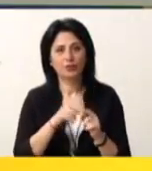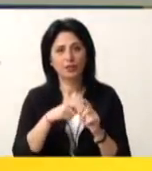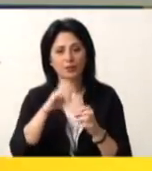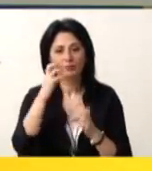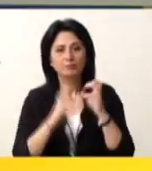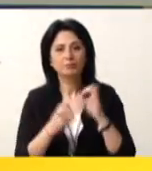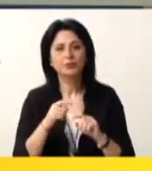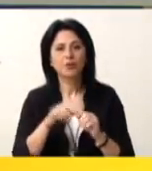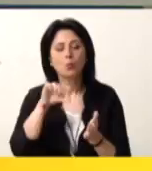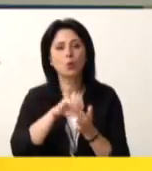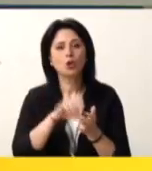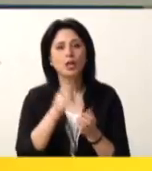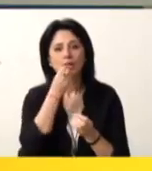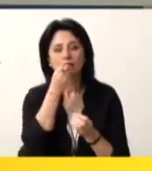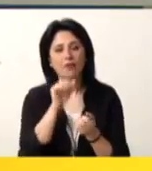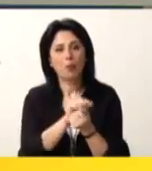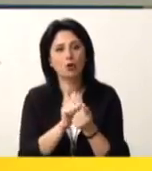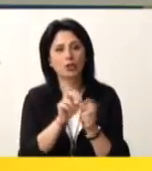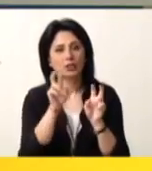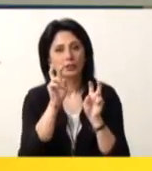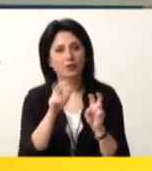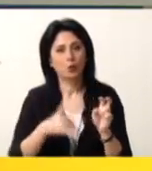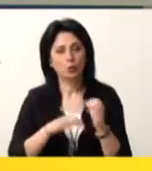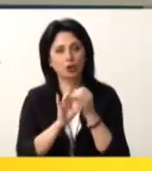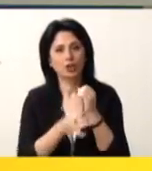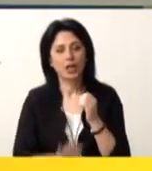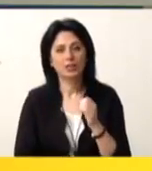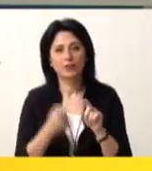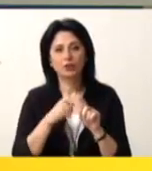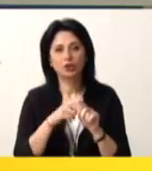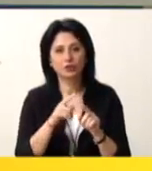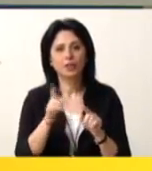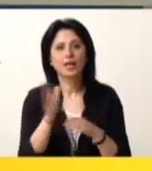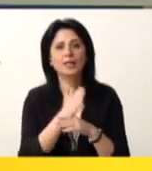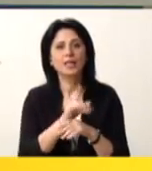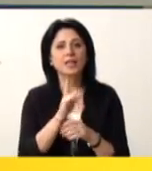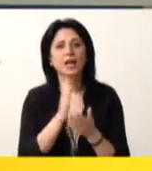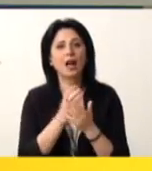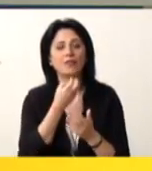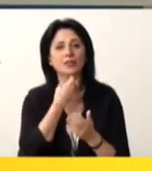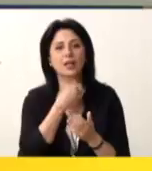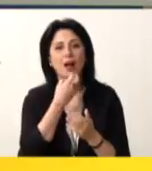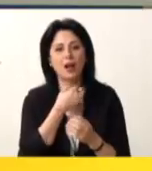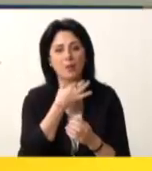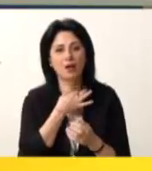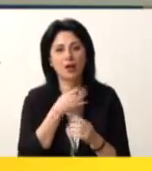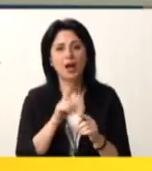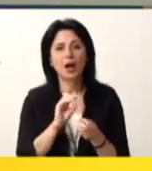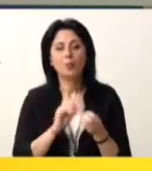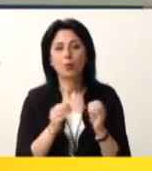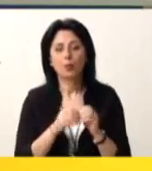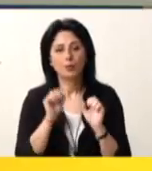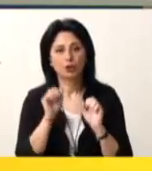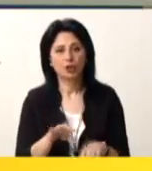ჯირკვლებს, რომლებიც მონაწილეობენ საჭმის მონელებაში. კუჭნაწლავის ტრაქტის განუყოფელი ნაწილი არის საყლაპავი, მაგრამ რა